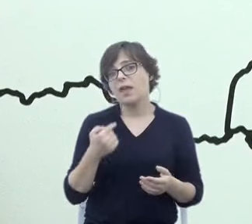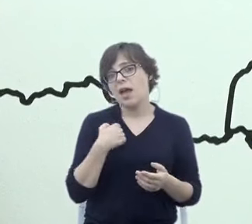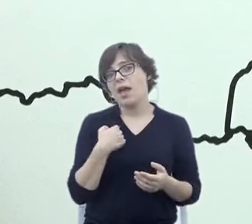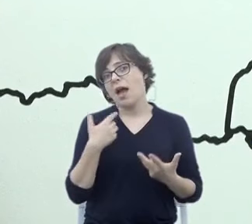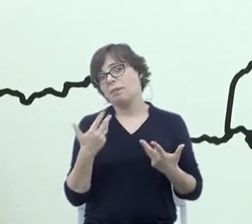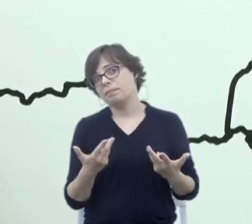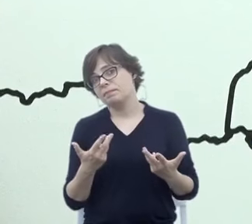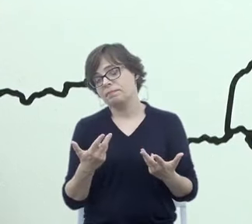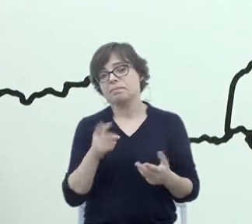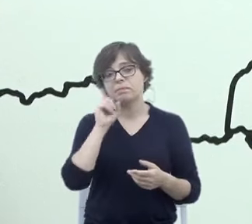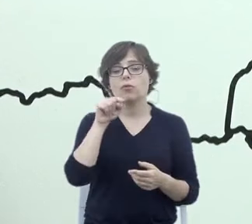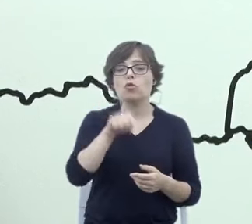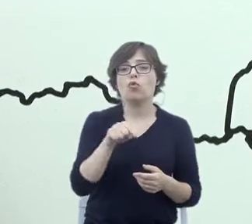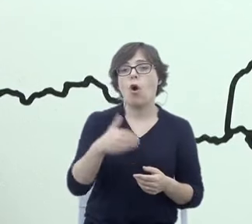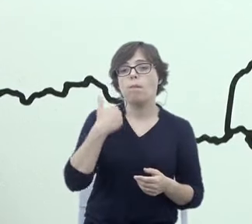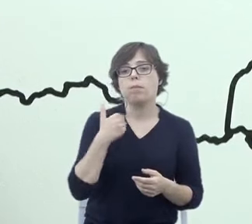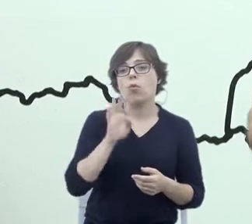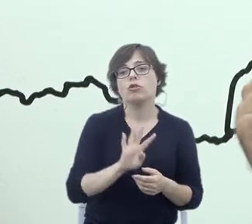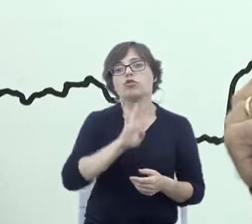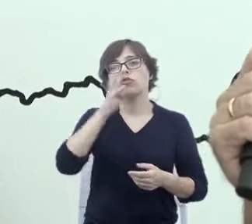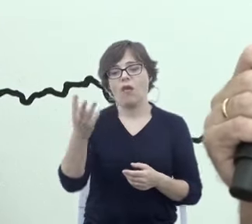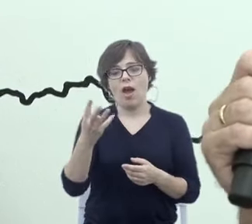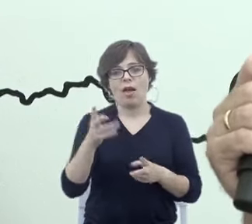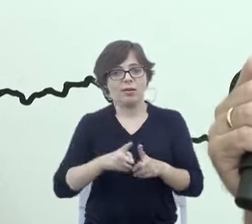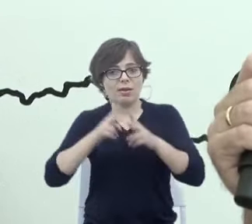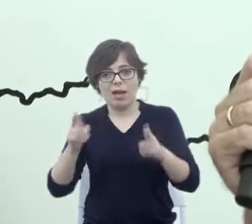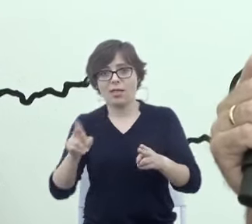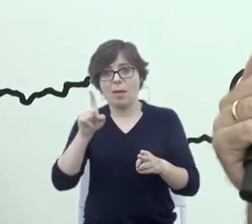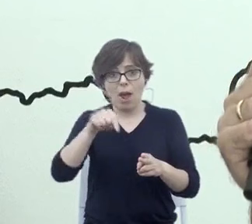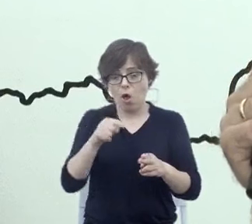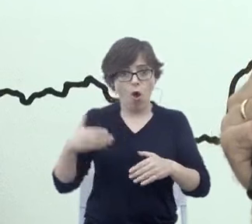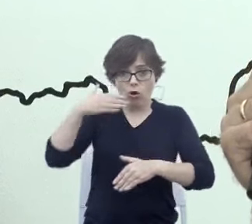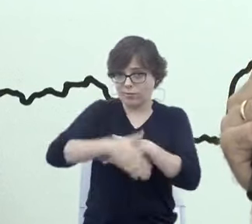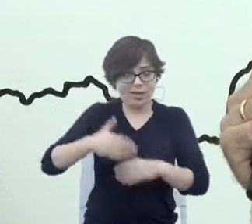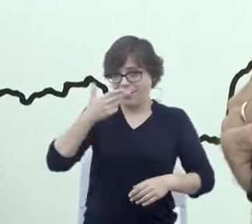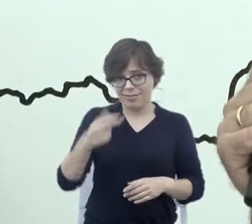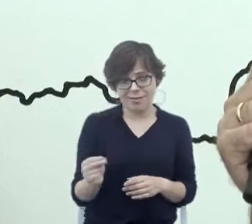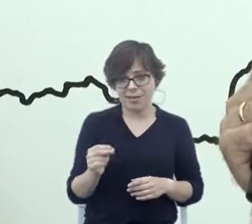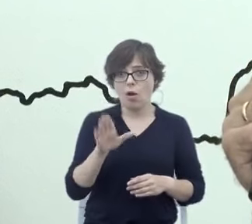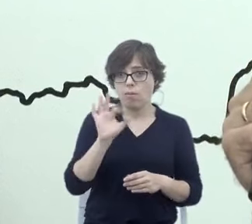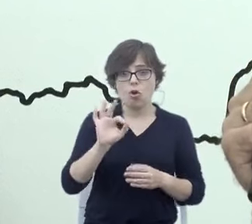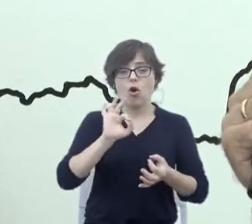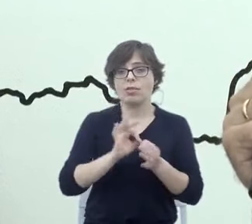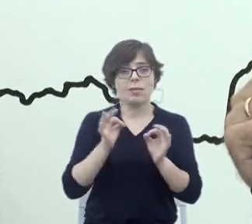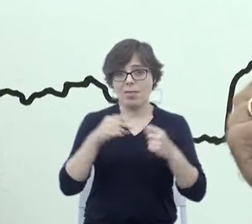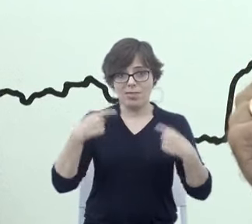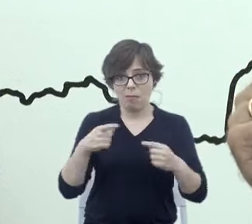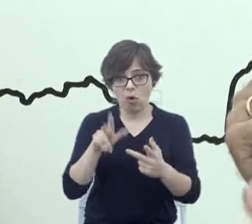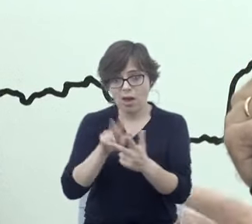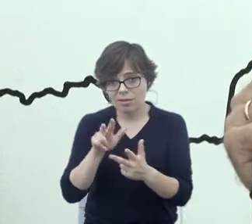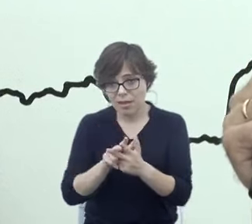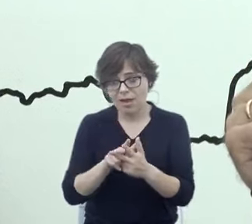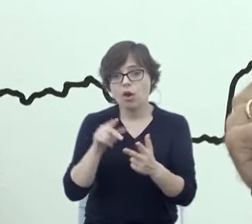sposób. To była czwarta fala, ale na pewno nie ostatnia, bo gdyby nie było ataku, to ten